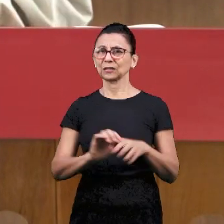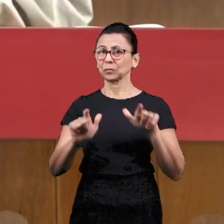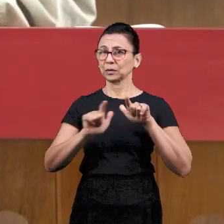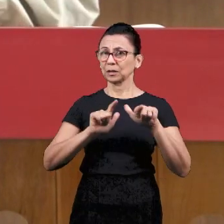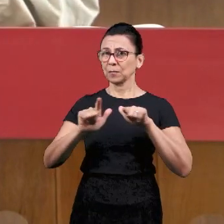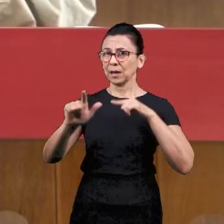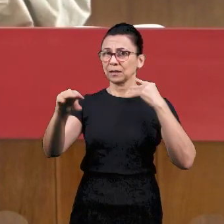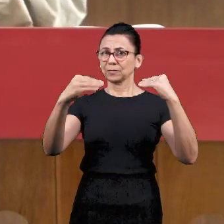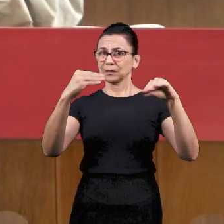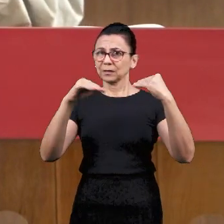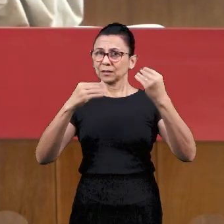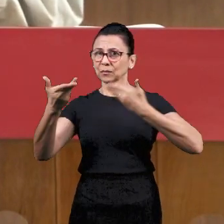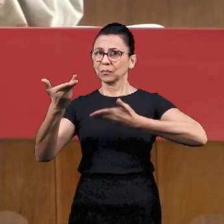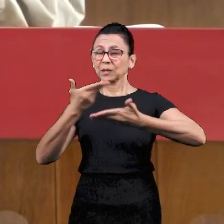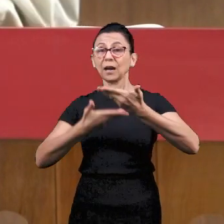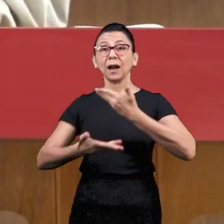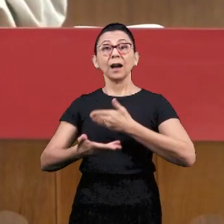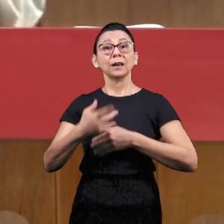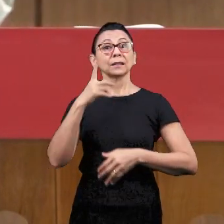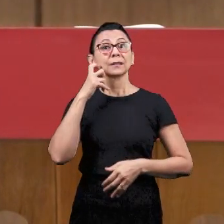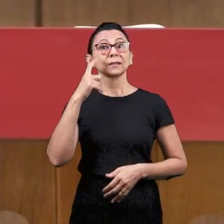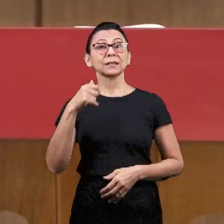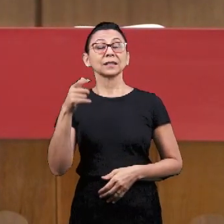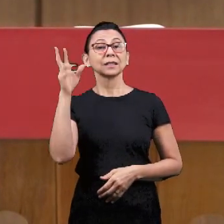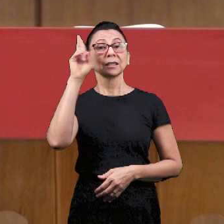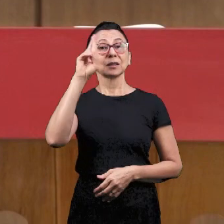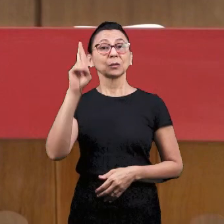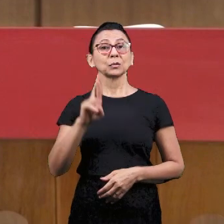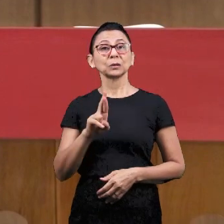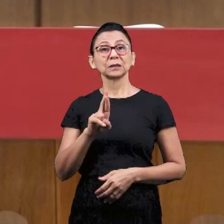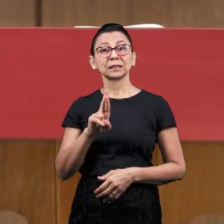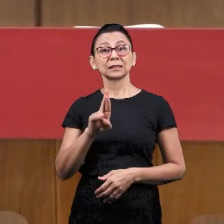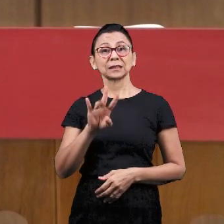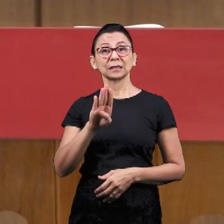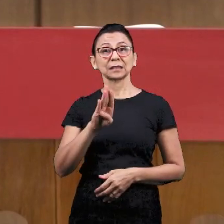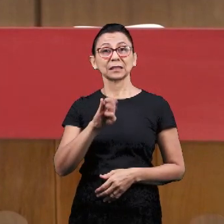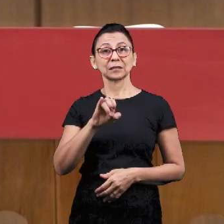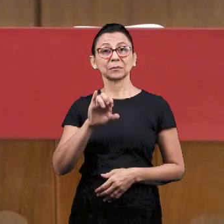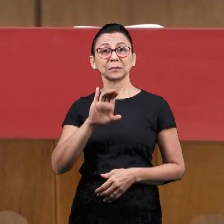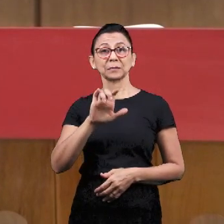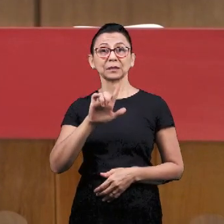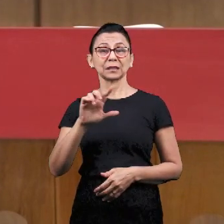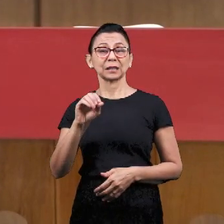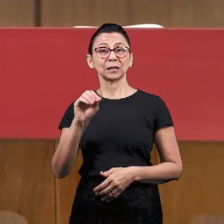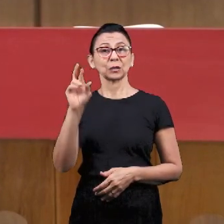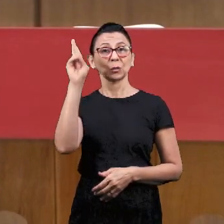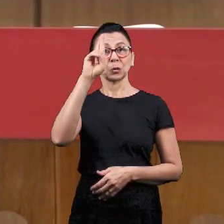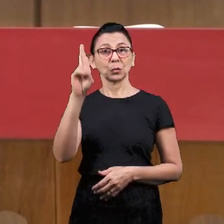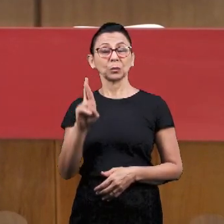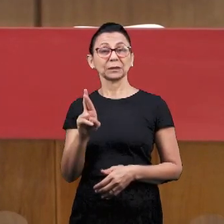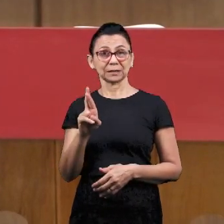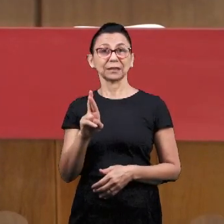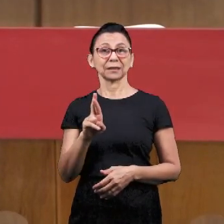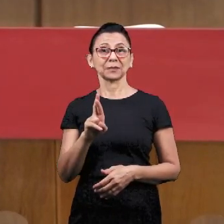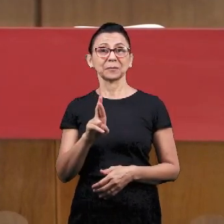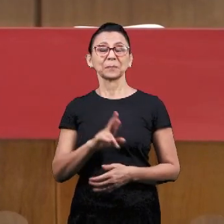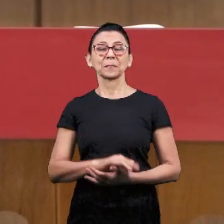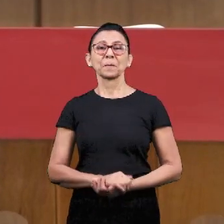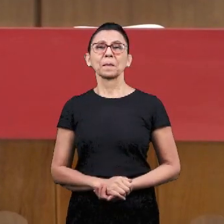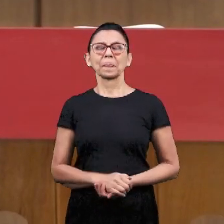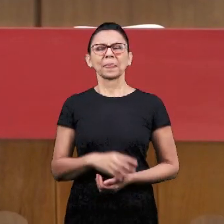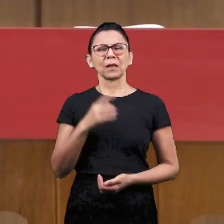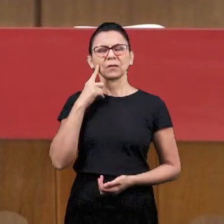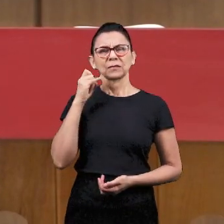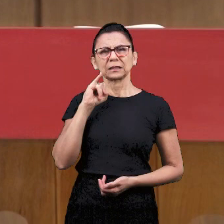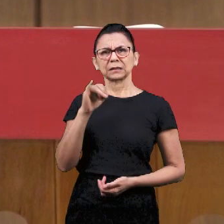venu de Russie, de Biélorussie. Et certainement, le pasteur Gilson, s'il a le temps, il va dire